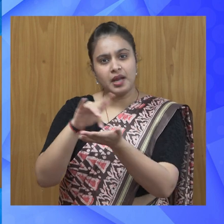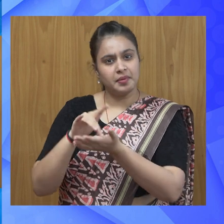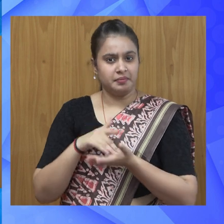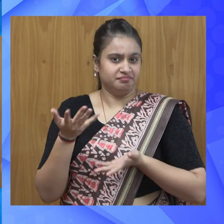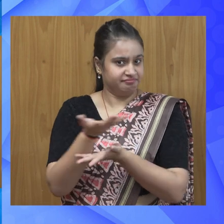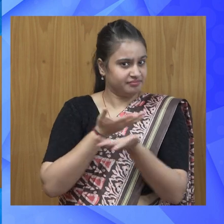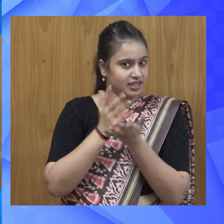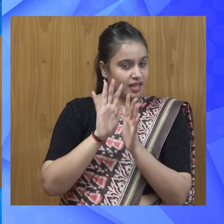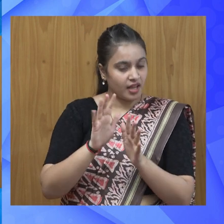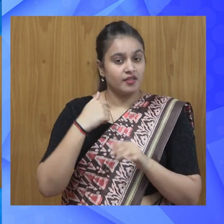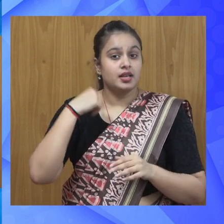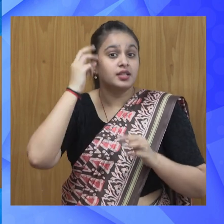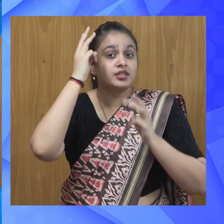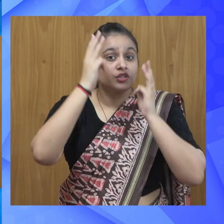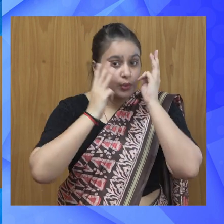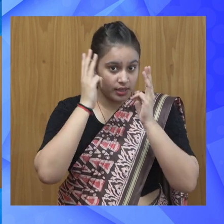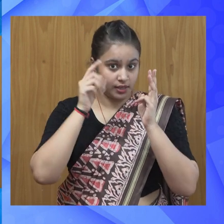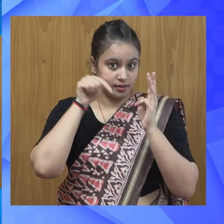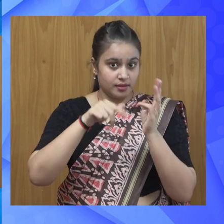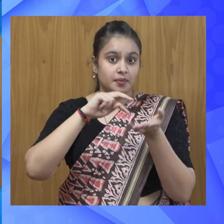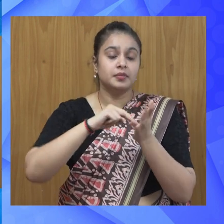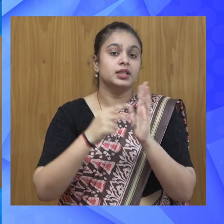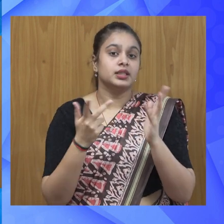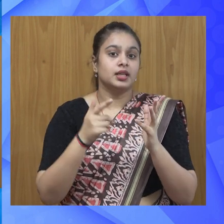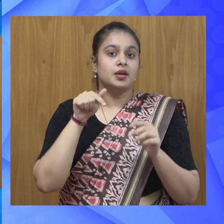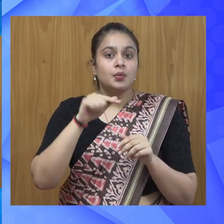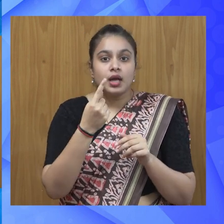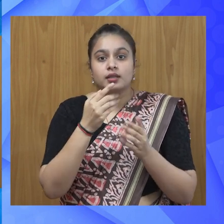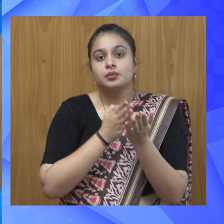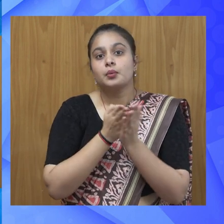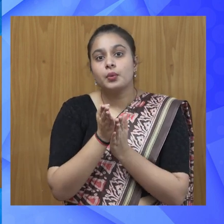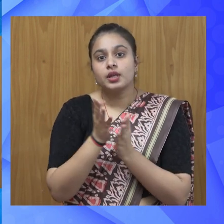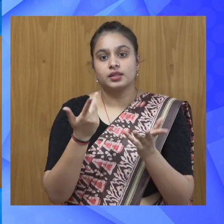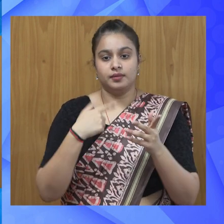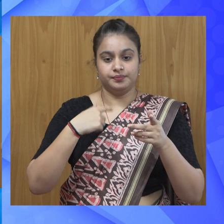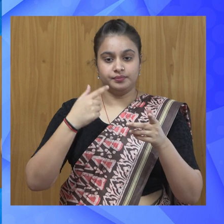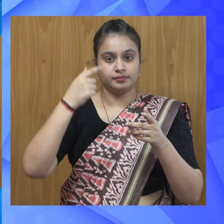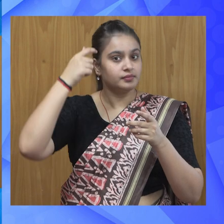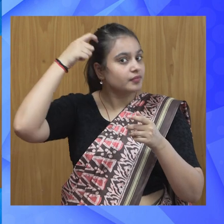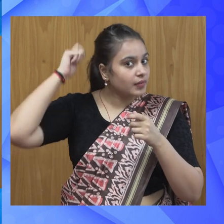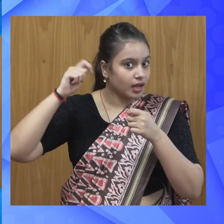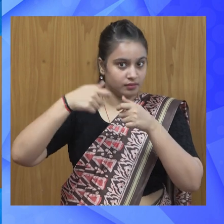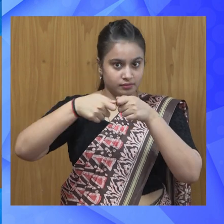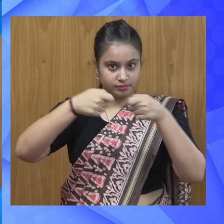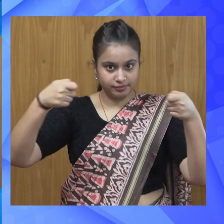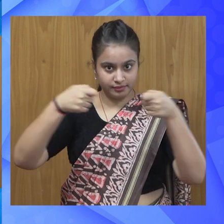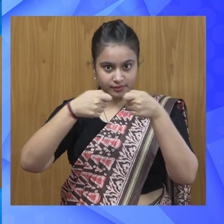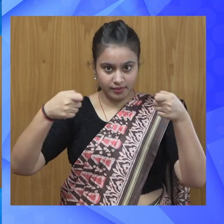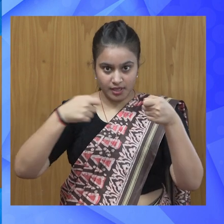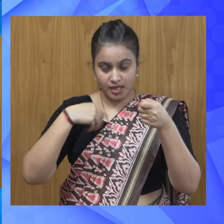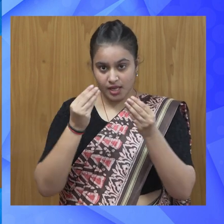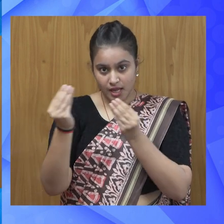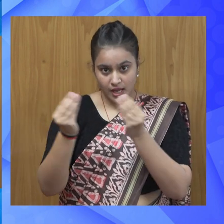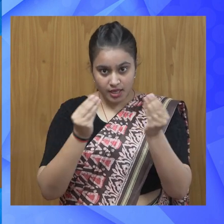है। देखिए, तनाव को एक प्रकार से समझने के लिए आप एक रबर बैंड की तरह आप समझिए जो आसपास आपके